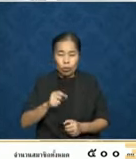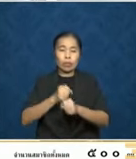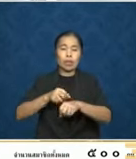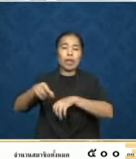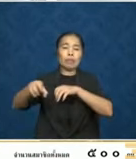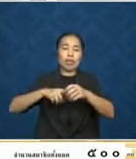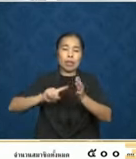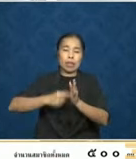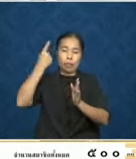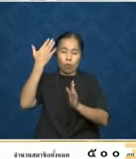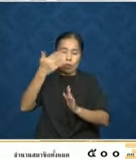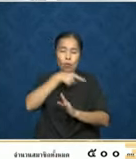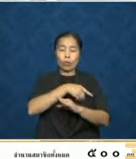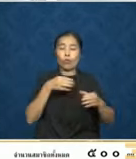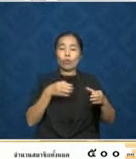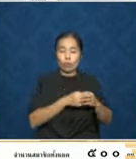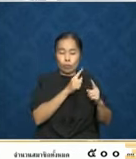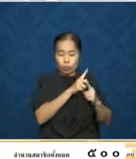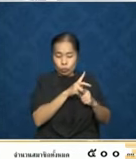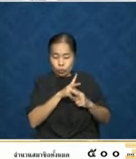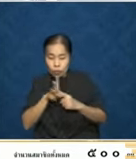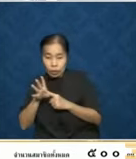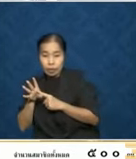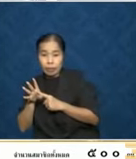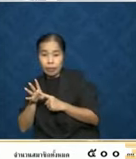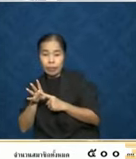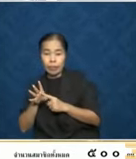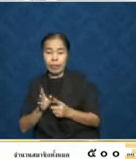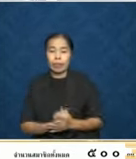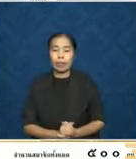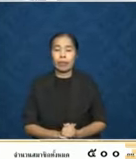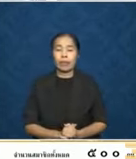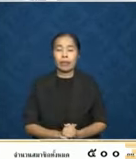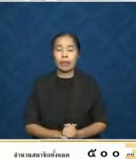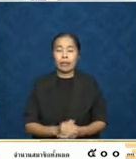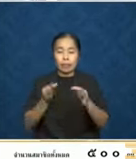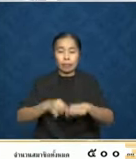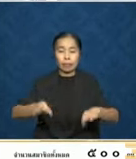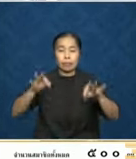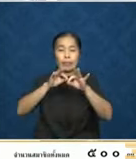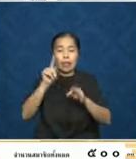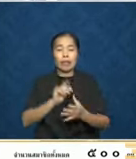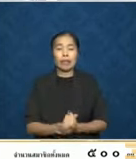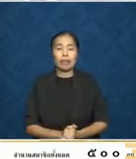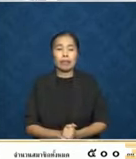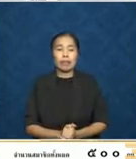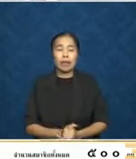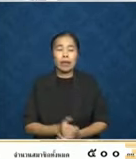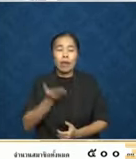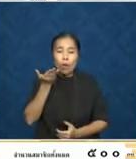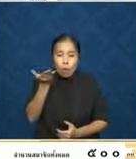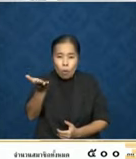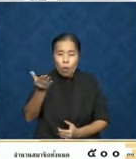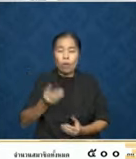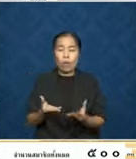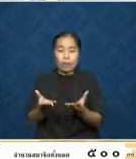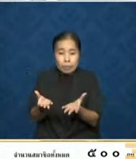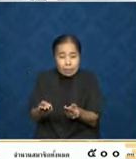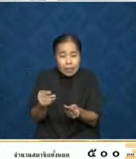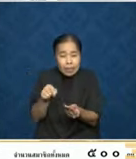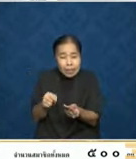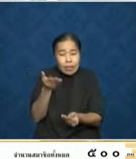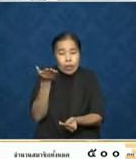การต้นน้ำ1 2 3 4ประเด็นสำคัญก็คือว่าแม้แต่จะขอใช้พื้นที่จะบริหารจัดการแบบ